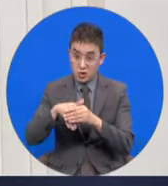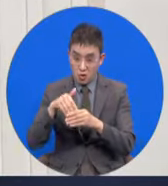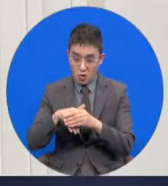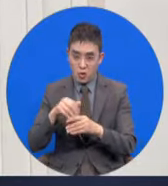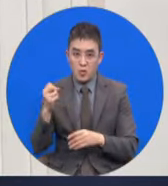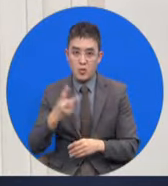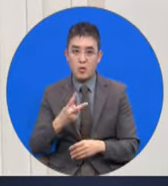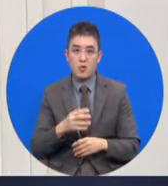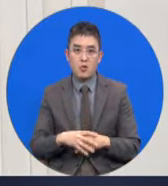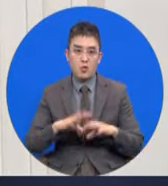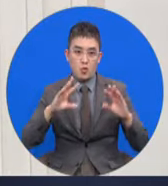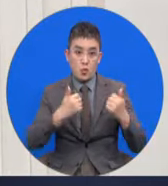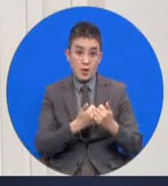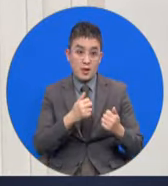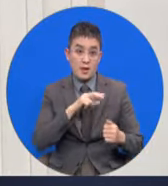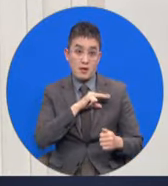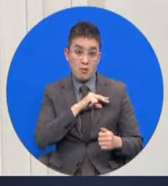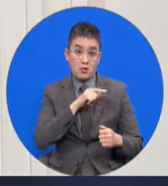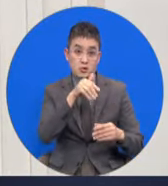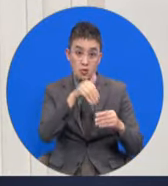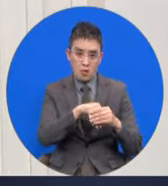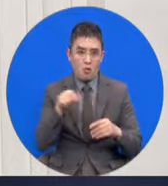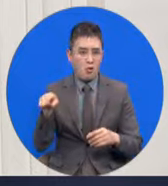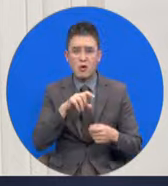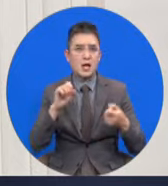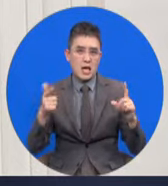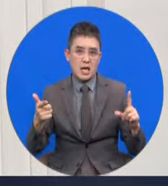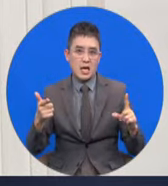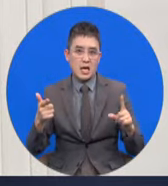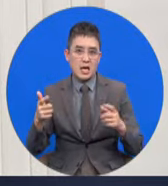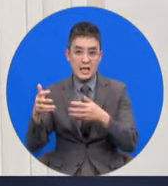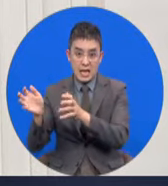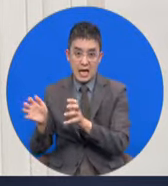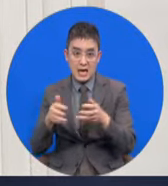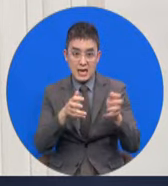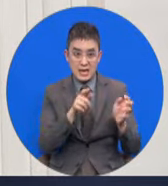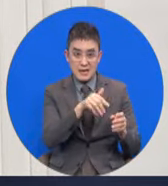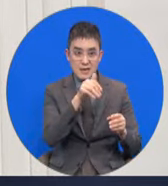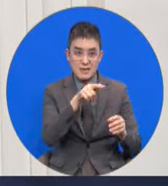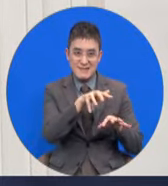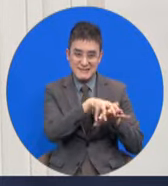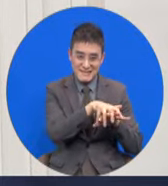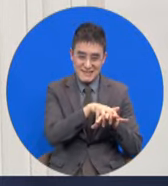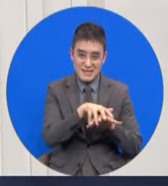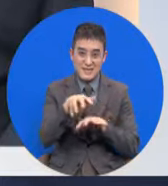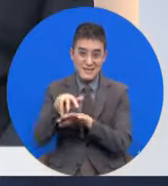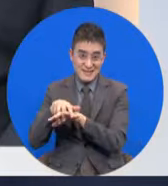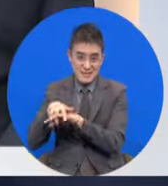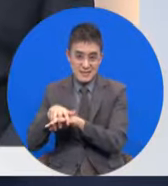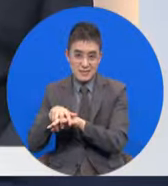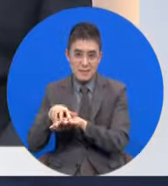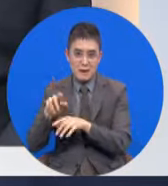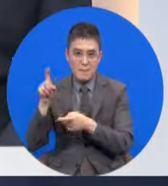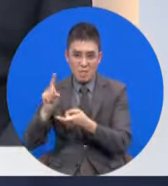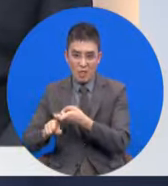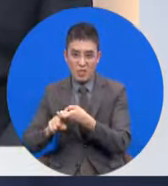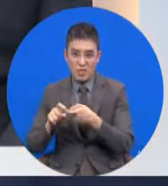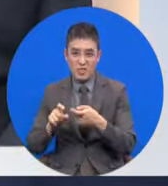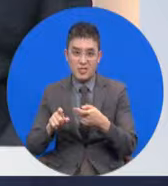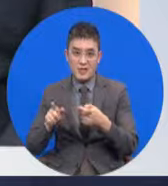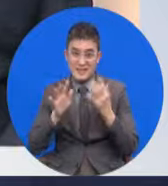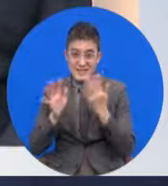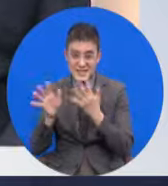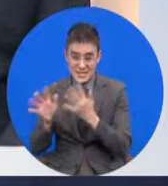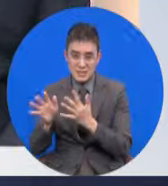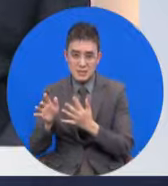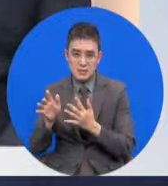대선은 양진영이 총 결집을 하기 때문에요. 나와서 누가 어느 편이 많이 나왔냐가 크게 중요하지